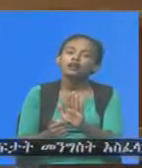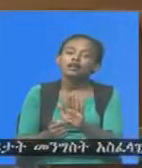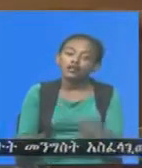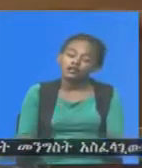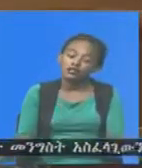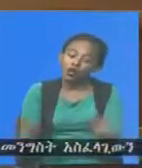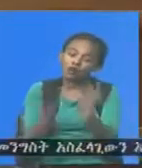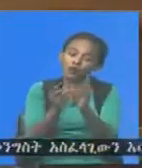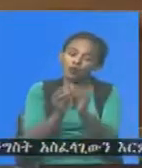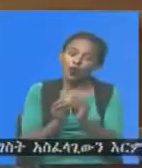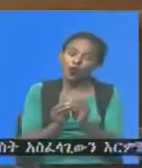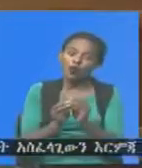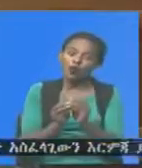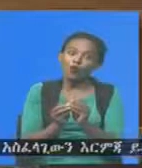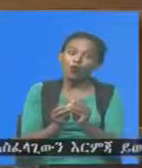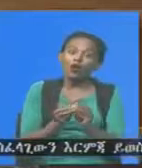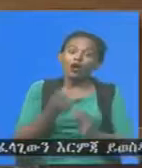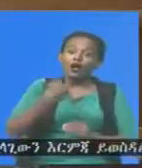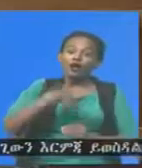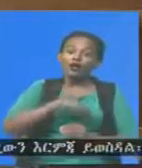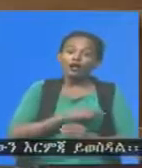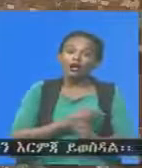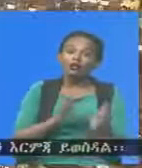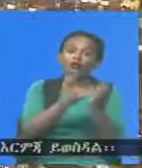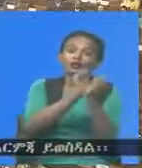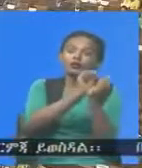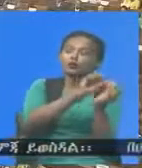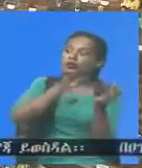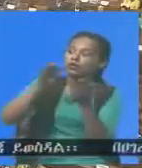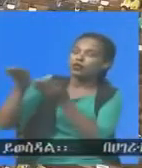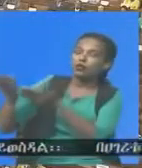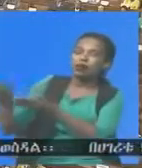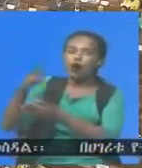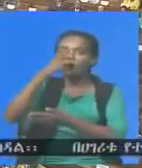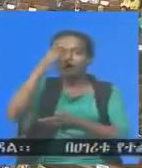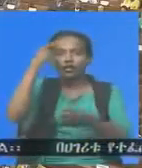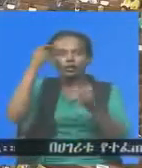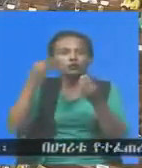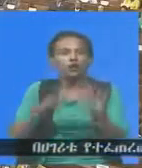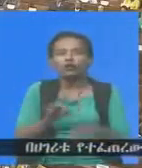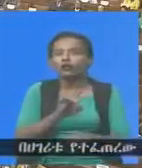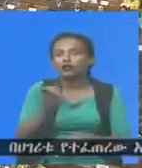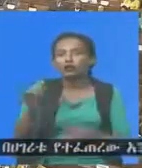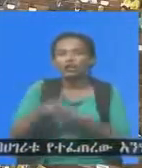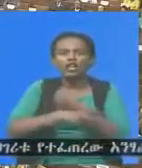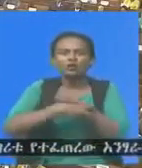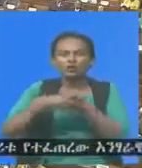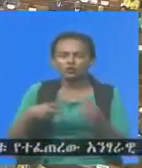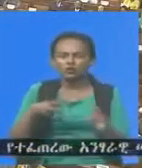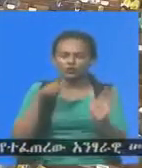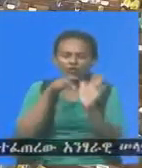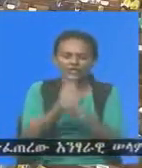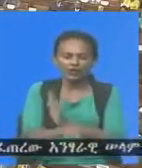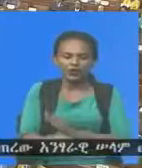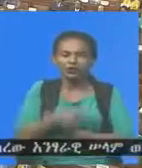ሰብስቦ እኛን እስር ቤት ቢያስገባ ምክንያት ስላጣ አይደለም። ሌብነቱ፣ መግደሉ፣ መግረፉ ብዙ ነገር